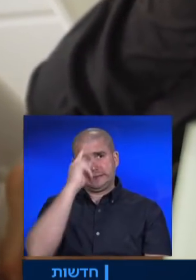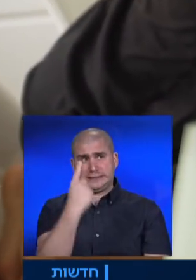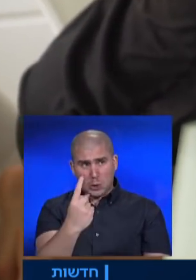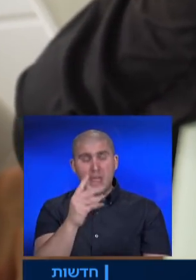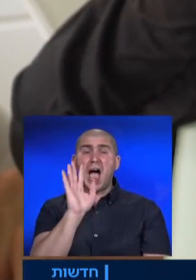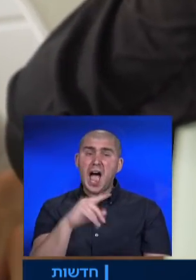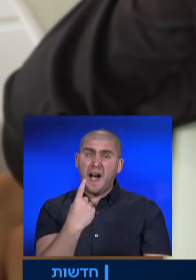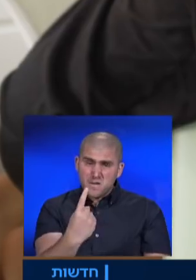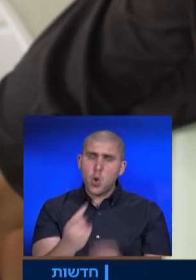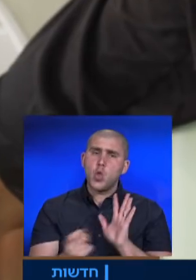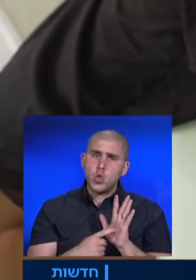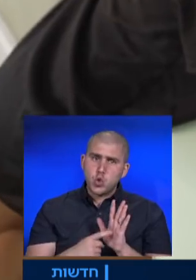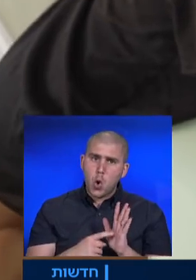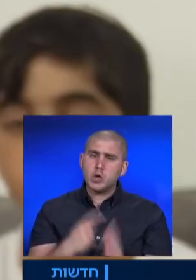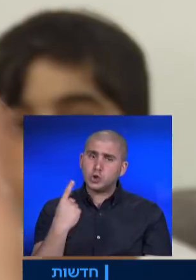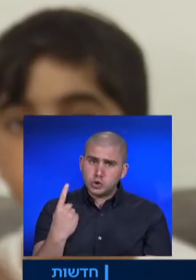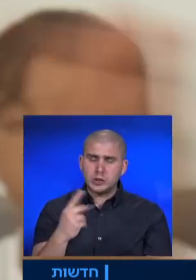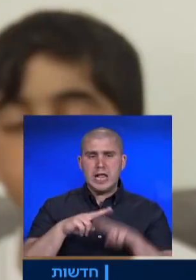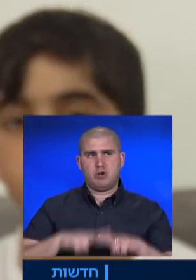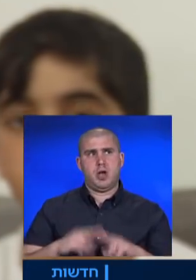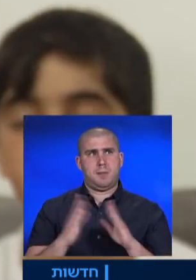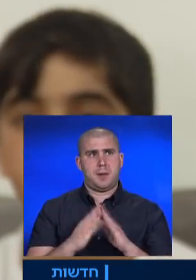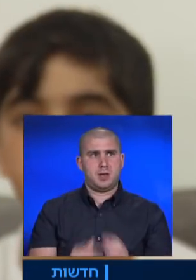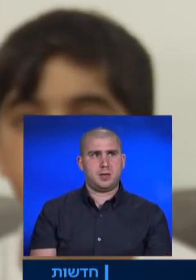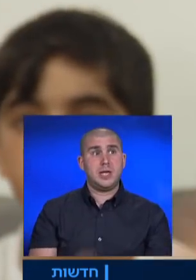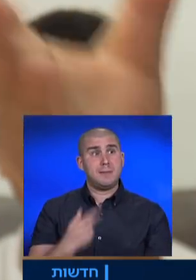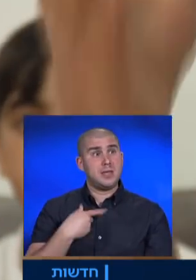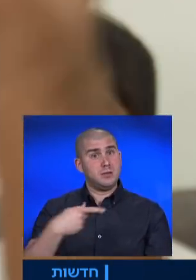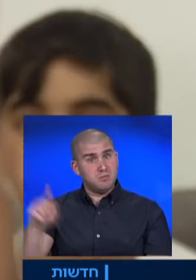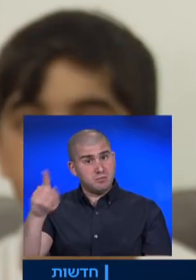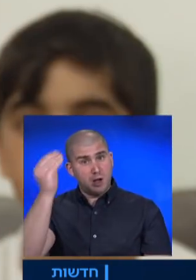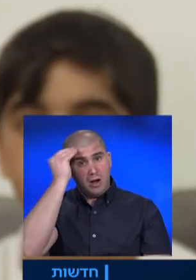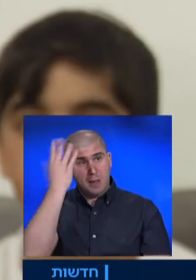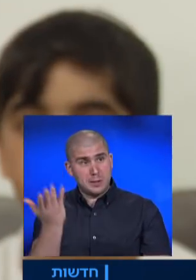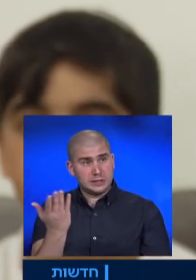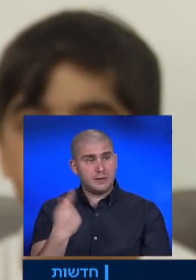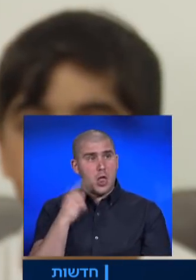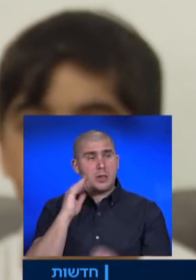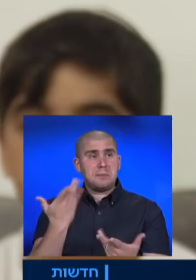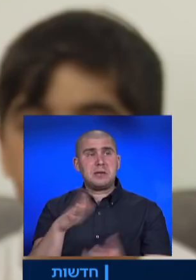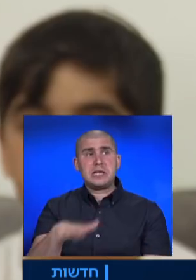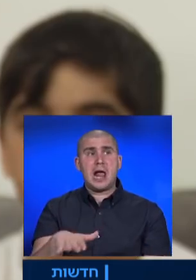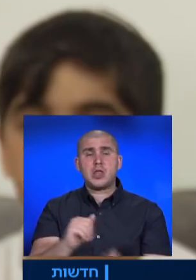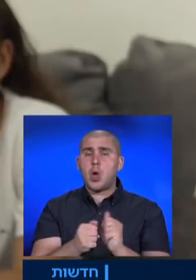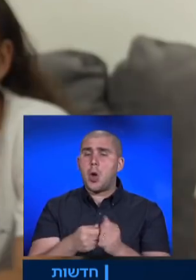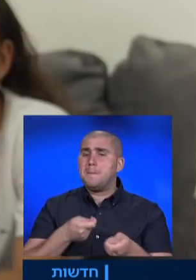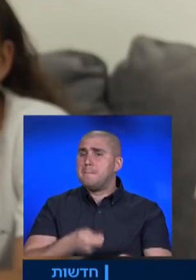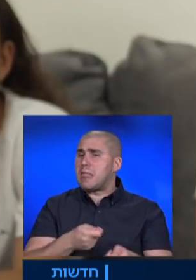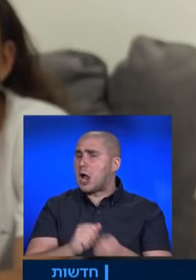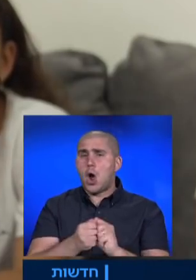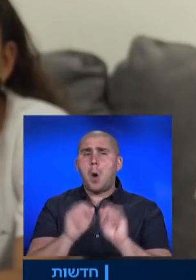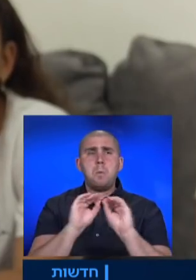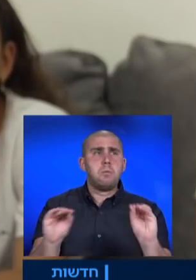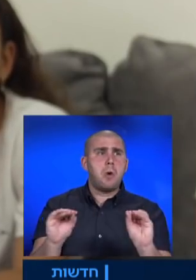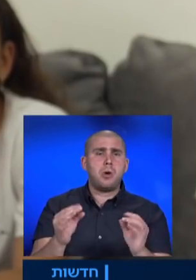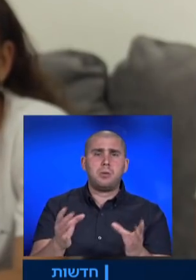דורש גם ממנו להישאר בבית. ואם אני אשלח אותם עכשיו לבית ספר, לא יודע אם איזה ילד או המנקה או המורות ידבק, ידביק